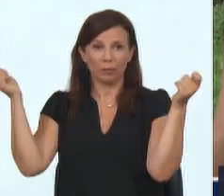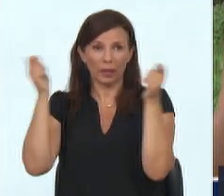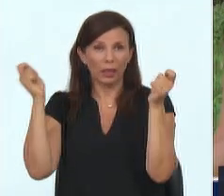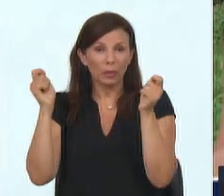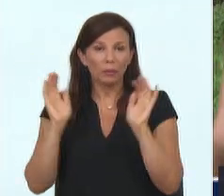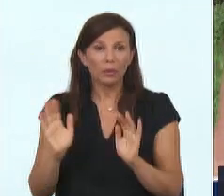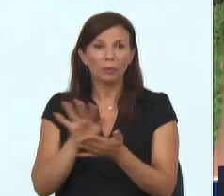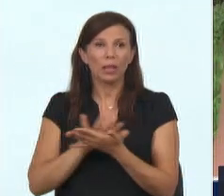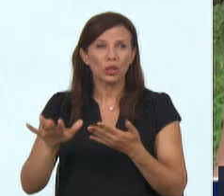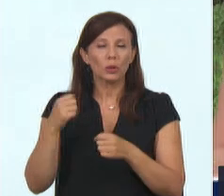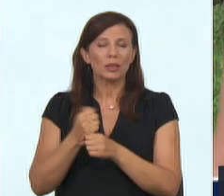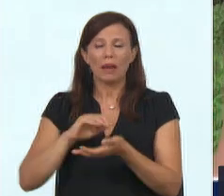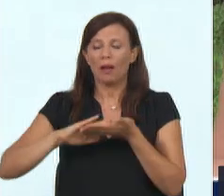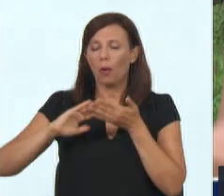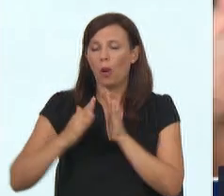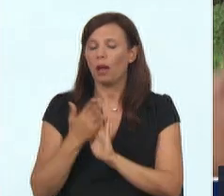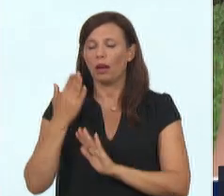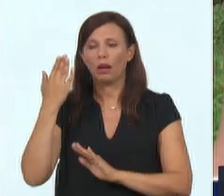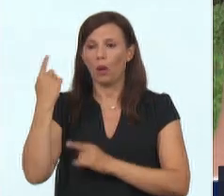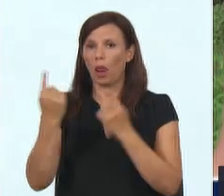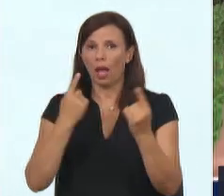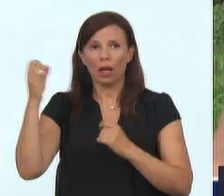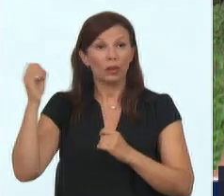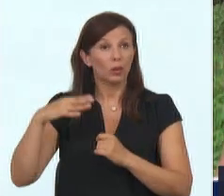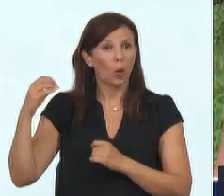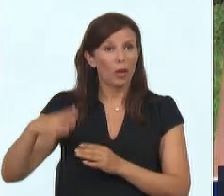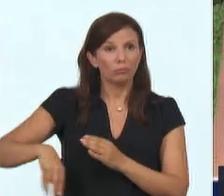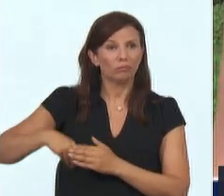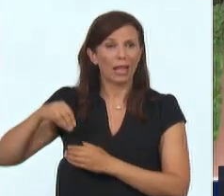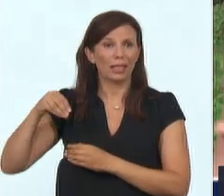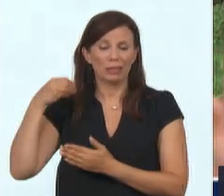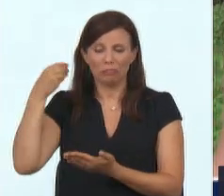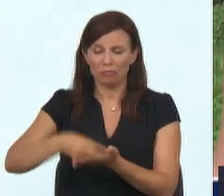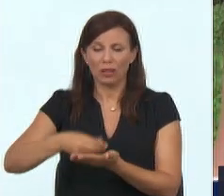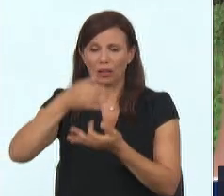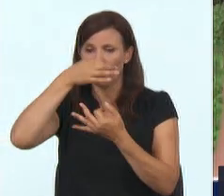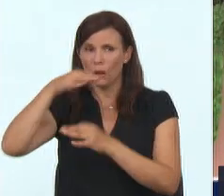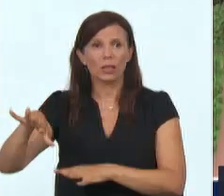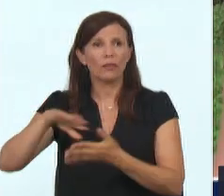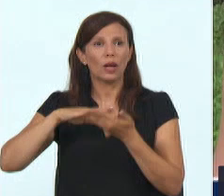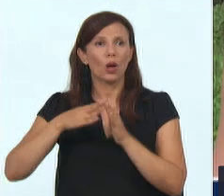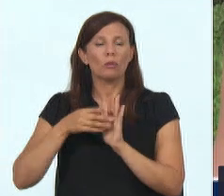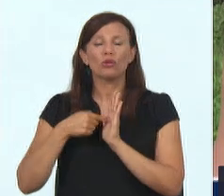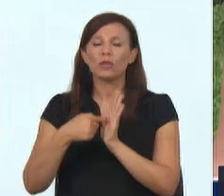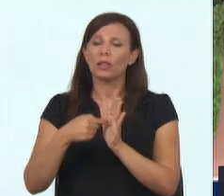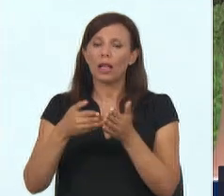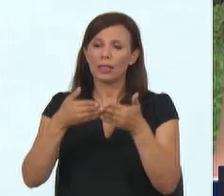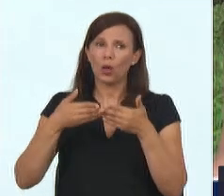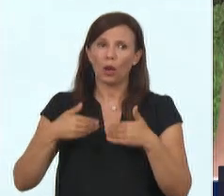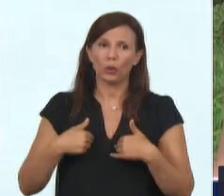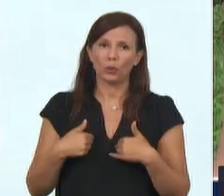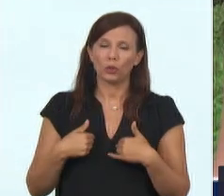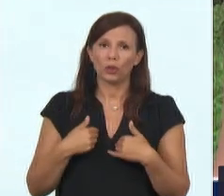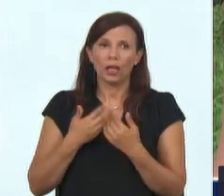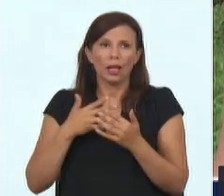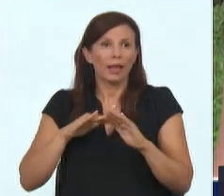שפשוט עושים הכל וכל אחד תורם מכיסו ועוזב הכל, פשוט עוזר לנו בכל מה שצריך. למה